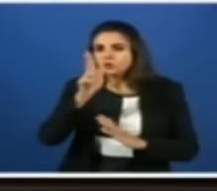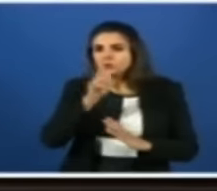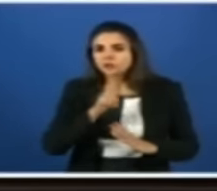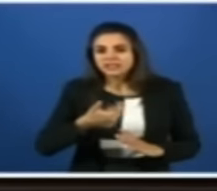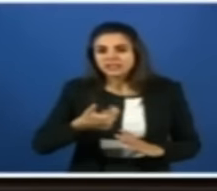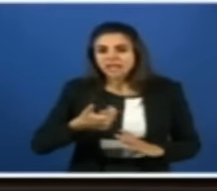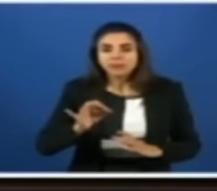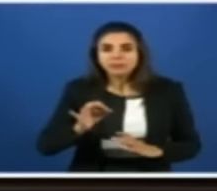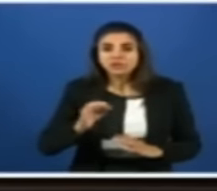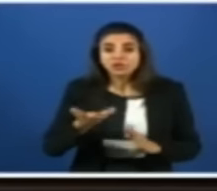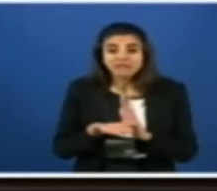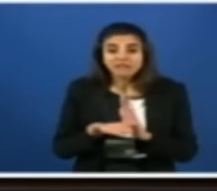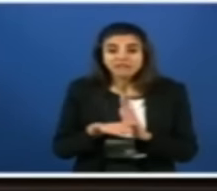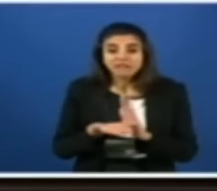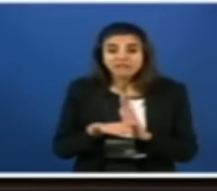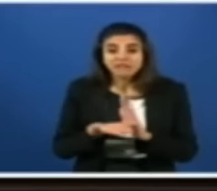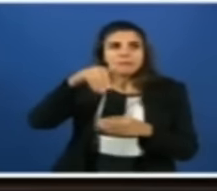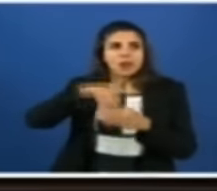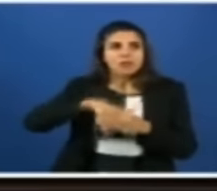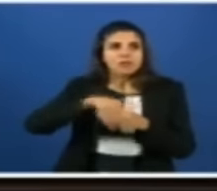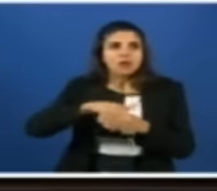360'ın üzerinde